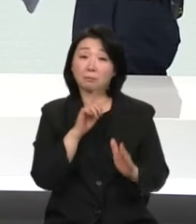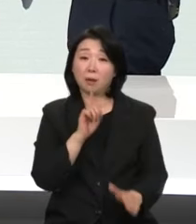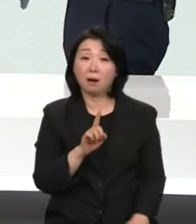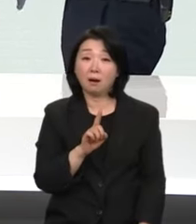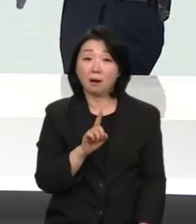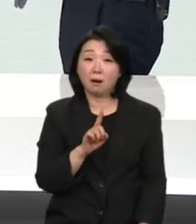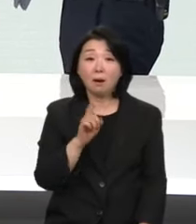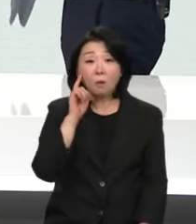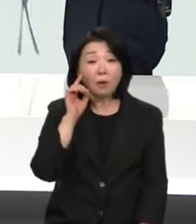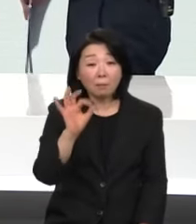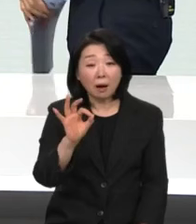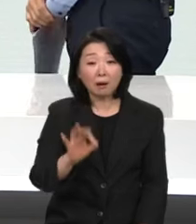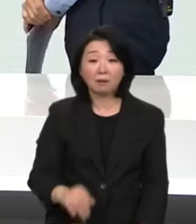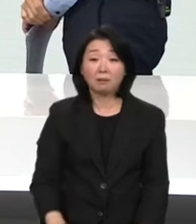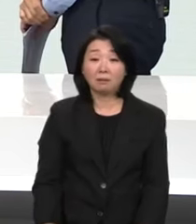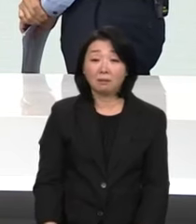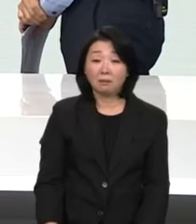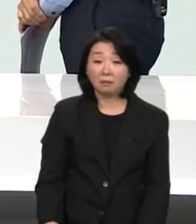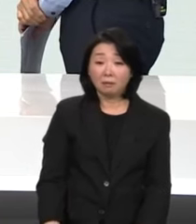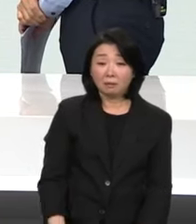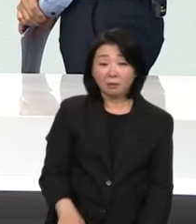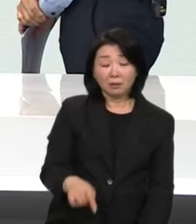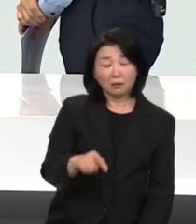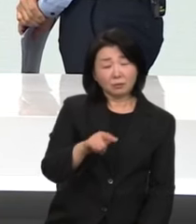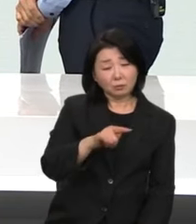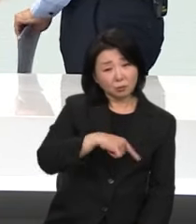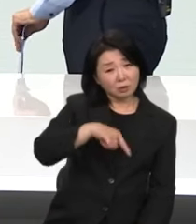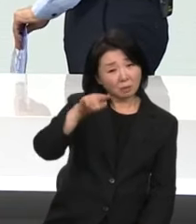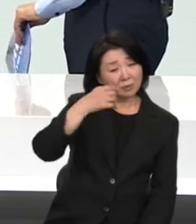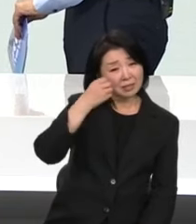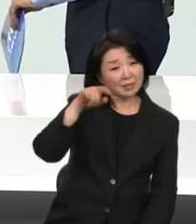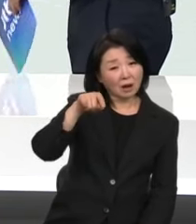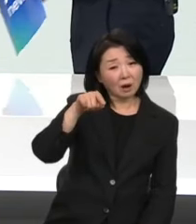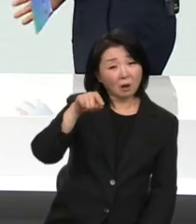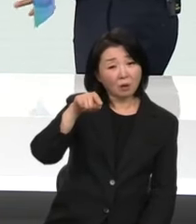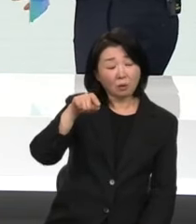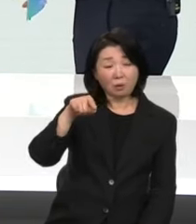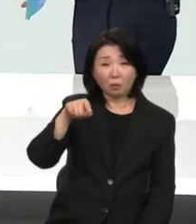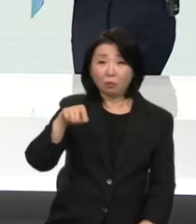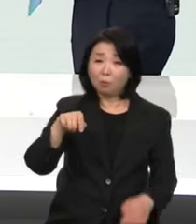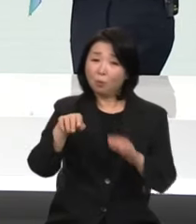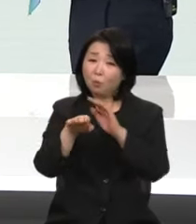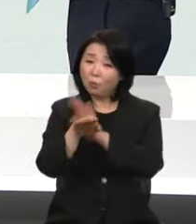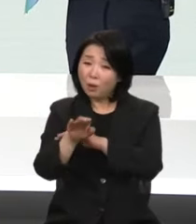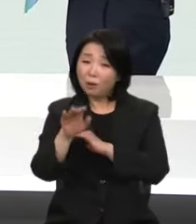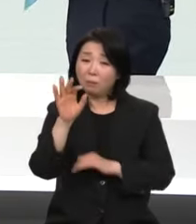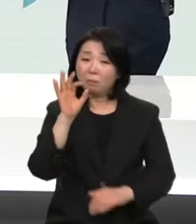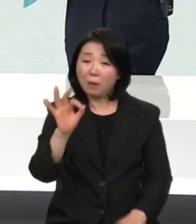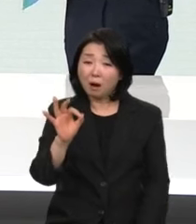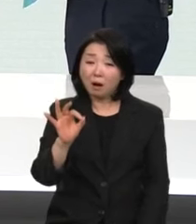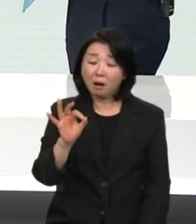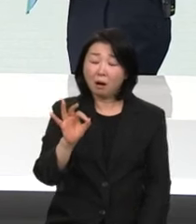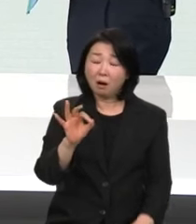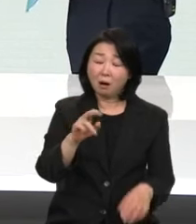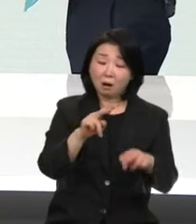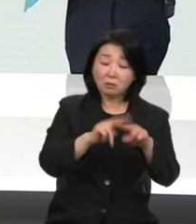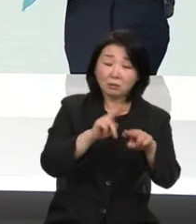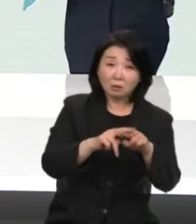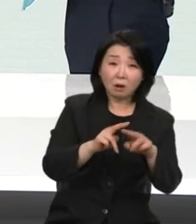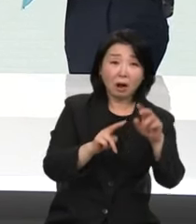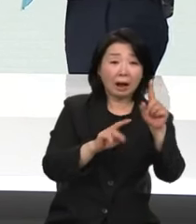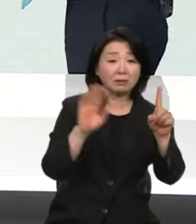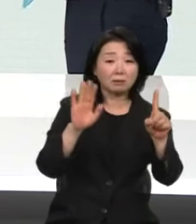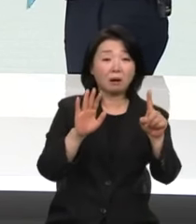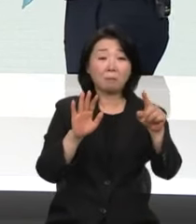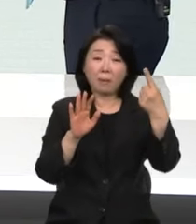한번 자, 보십시오. 근데 그래프가 조금 이상한 느낌이 있습니다. 네. 지금 왼쪽 그래프를 보시면 1석, 1석이 아니라 100석부터